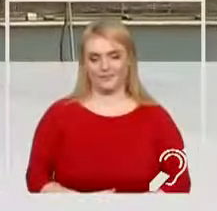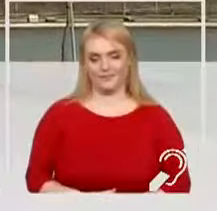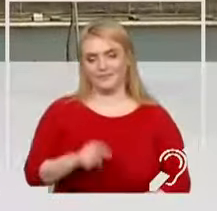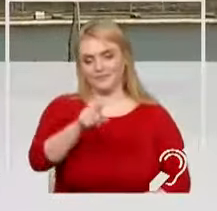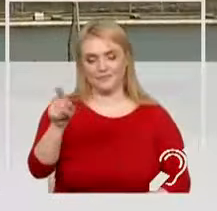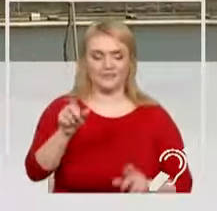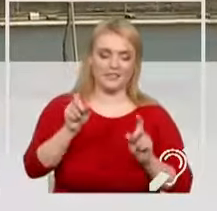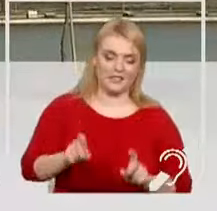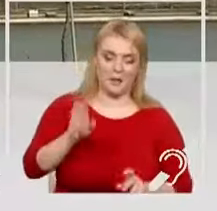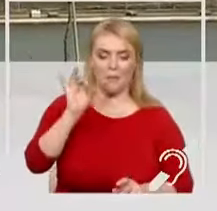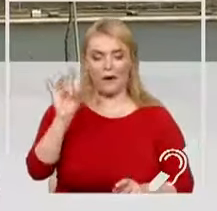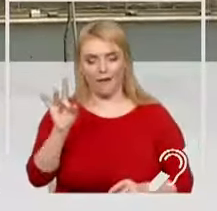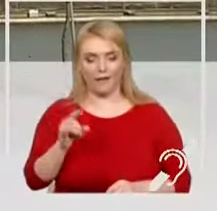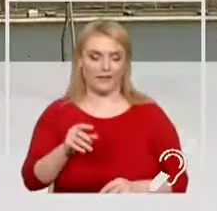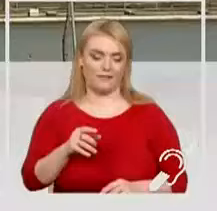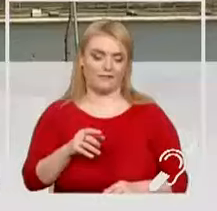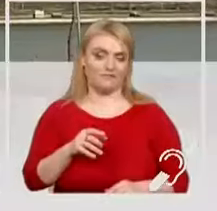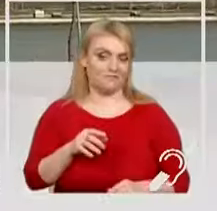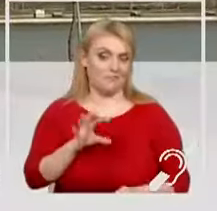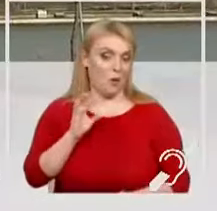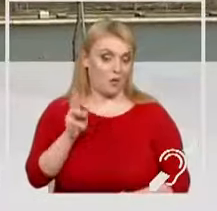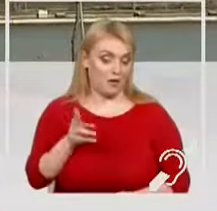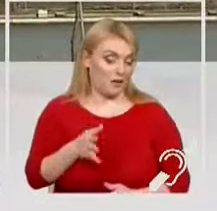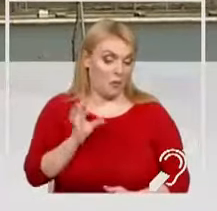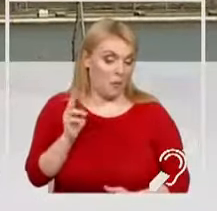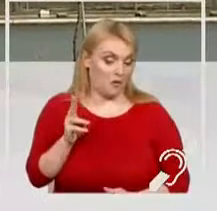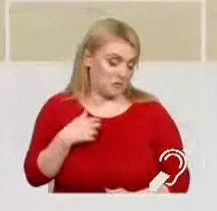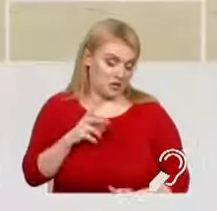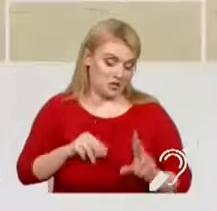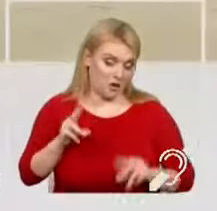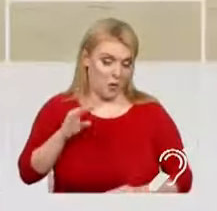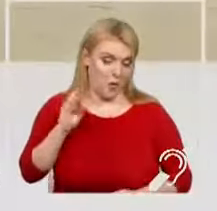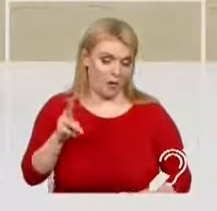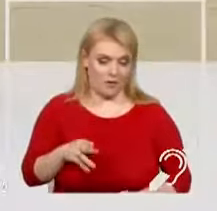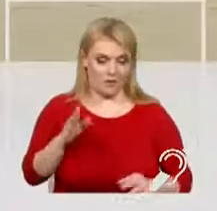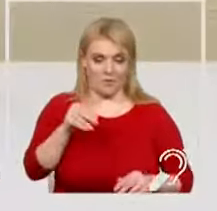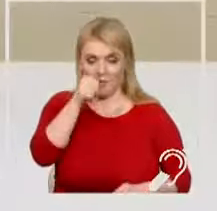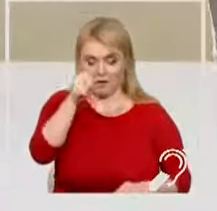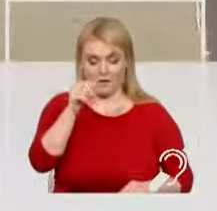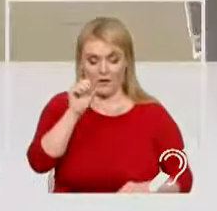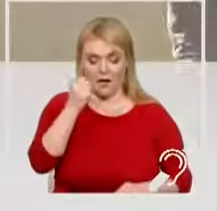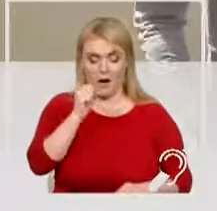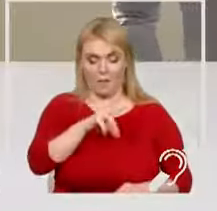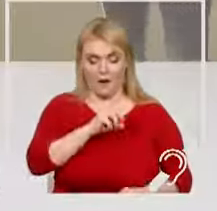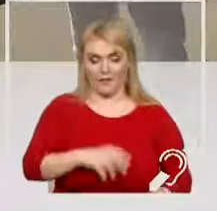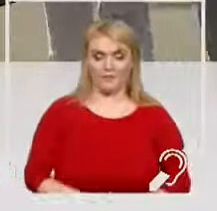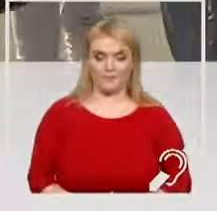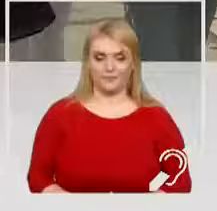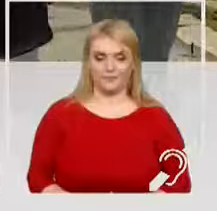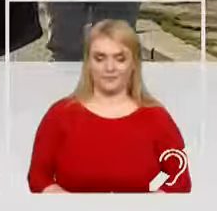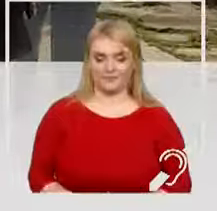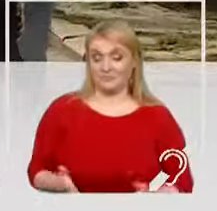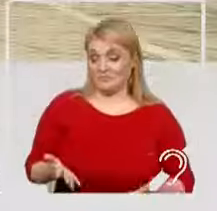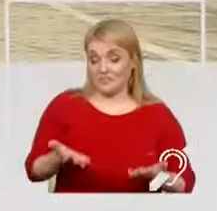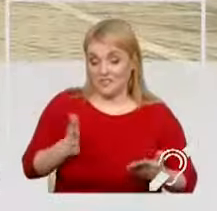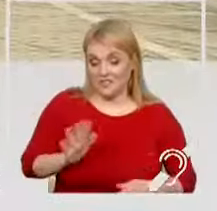ok. Pentru deja luna aprilie, cred că e ok, sveja. E o neclaritate la timpul în